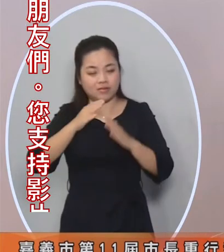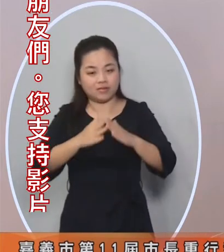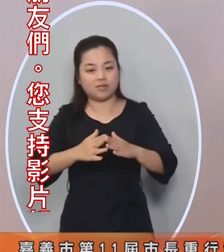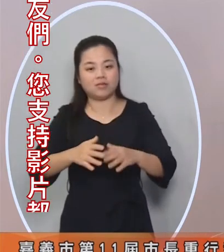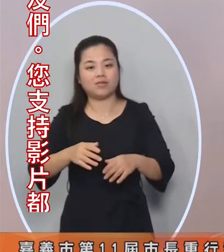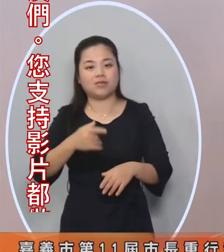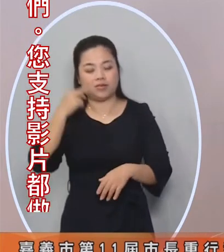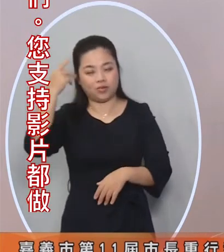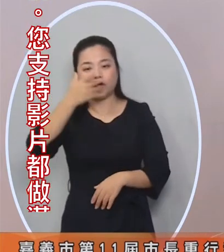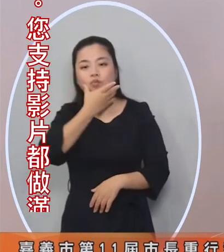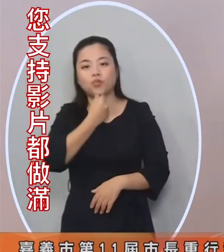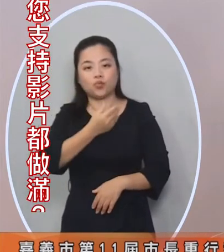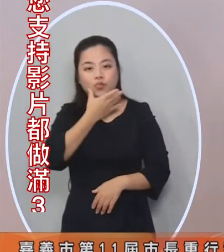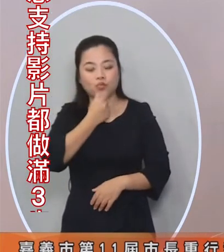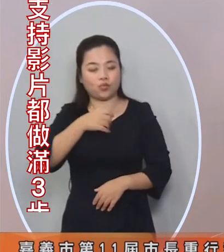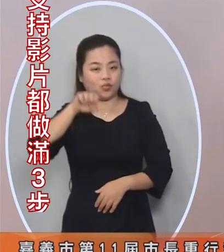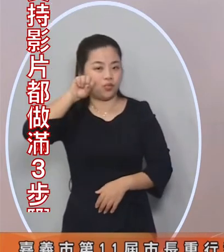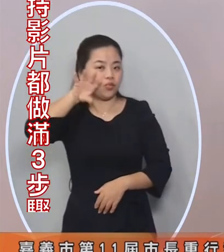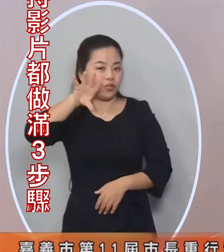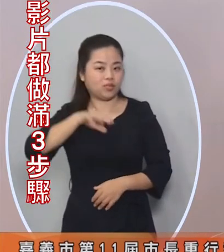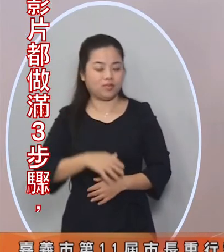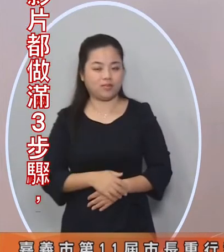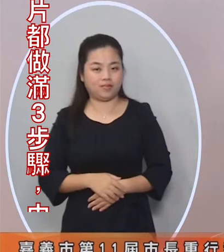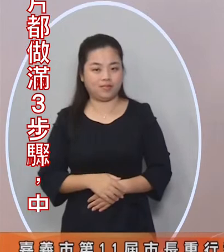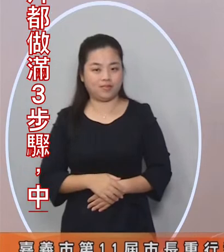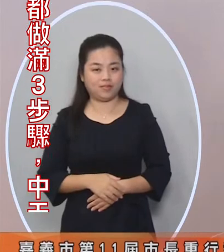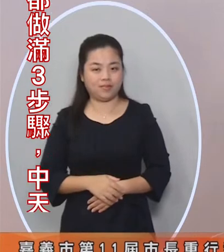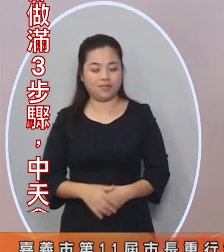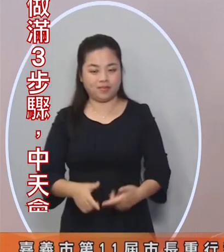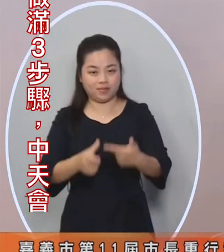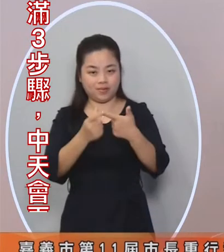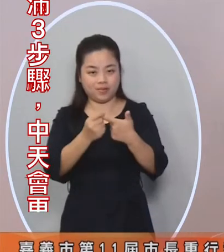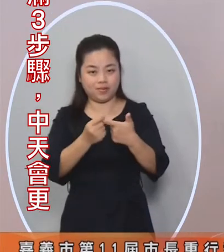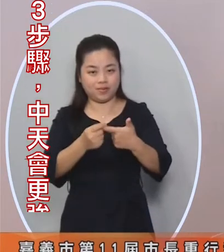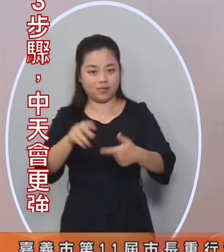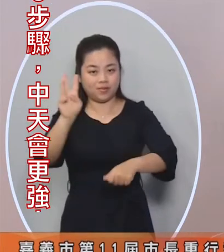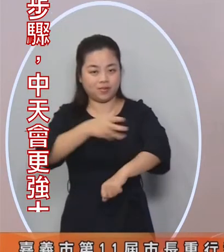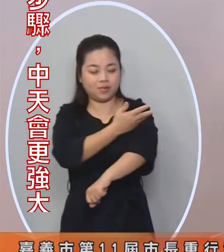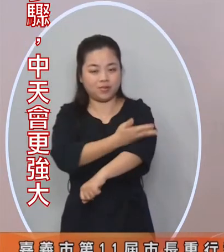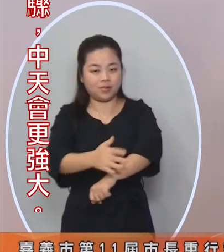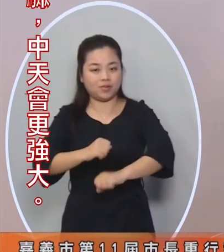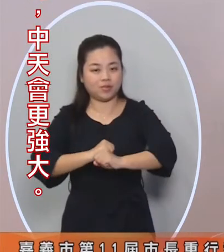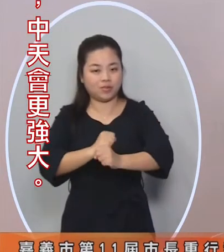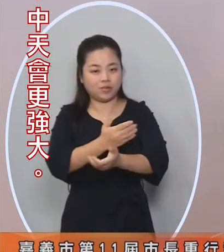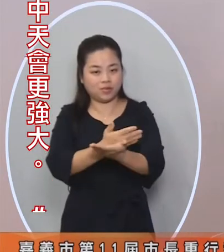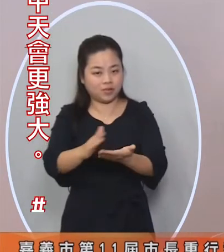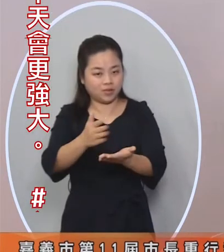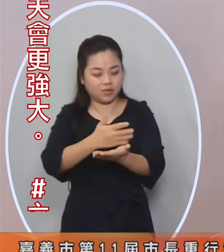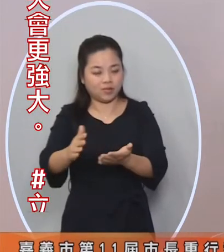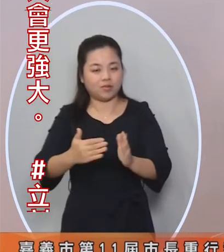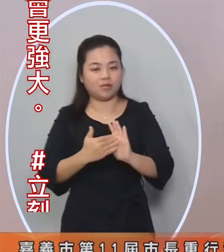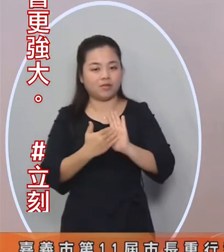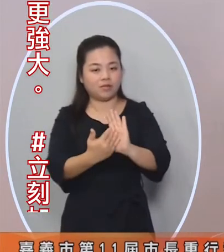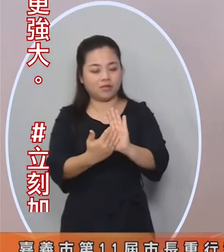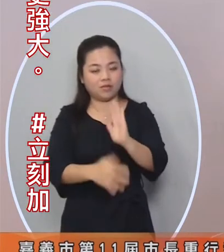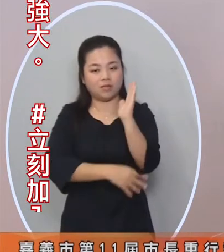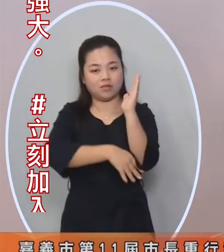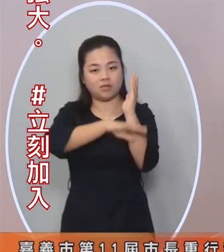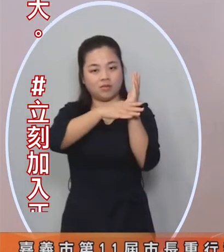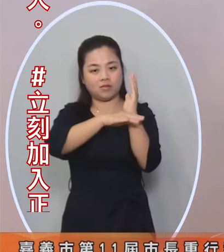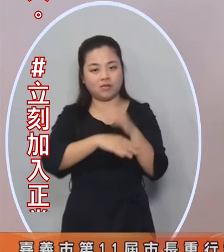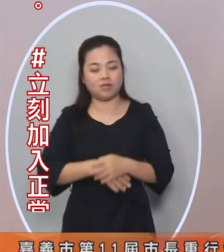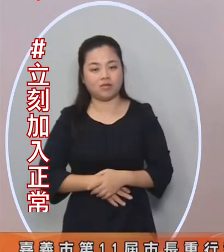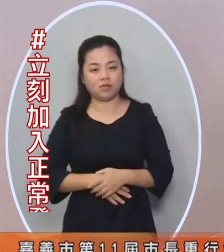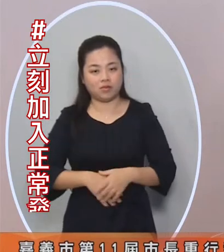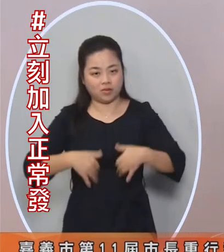感到真幸福而骄傲。六，水沟疏浚清淤，严防淹水，道路交